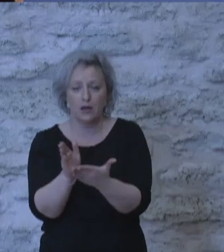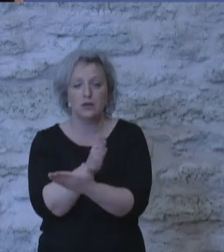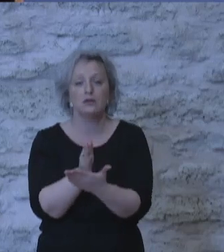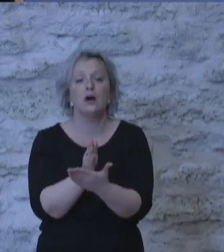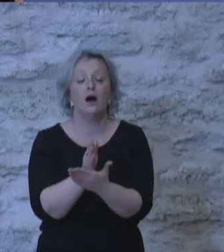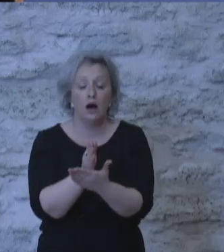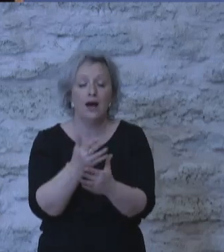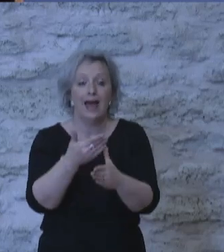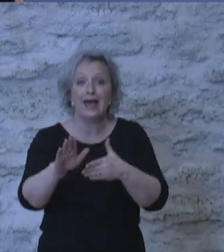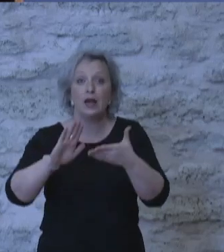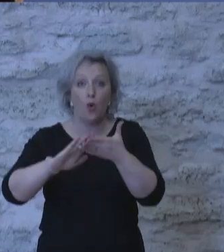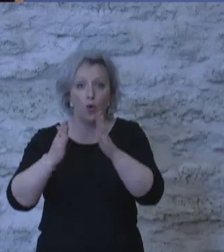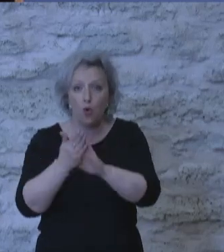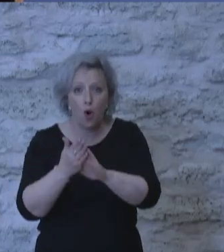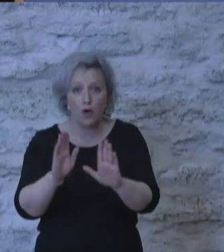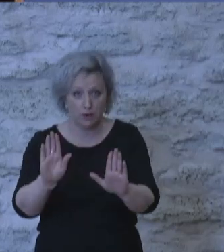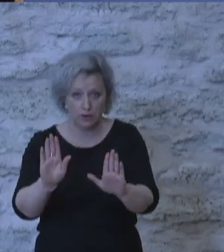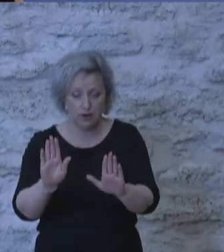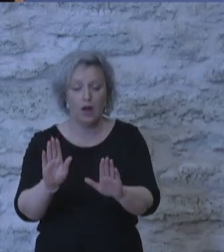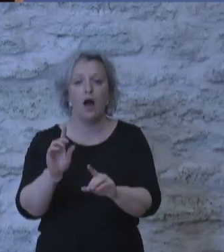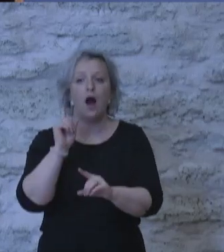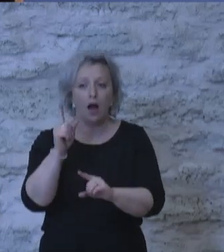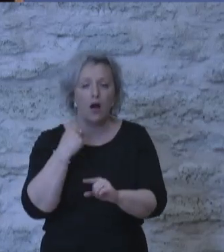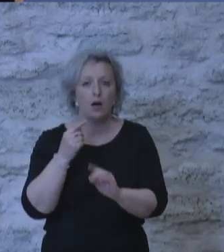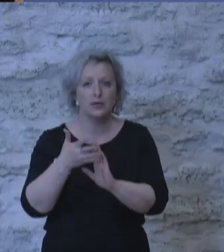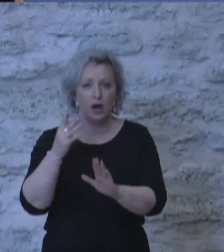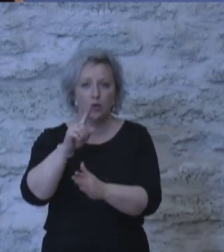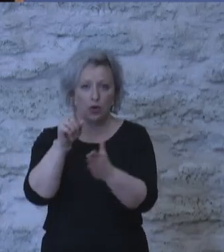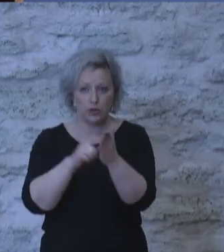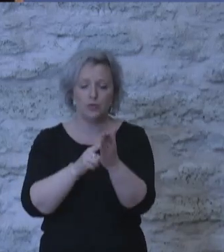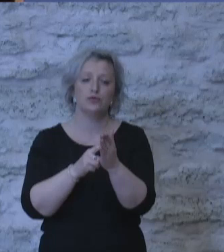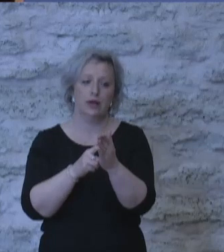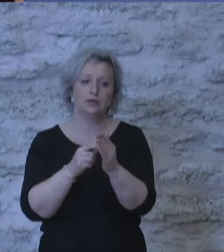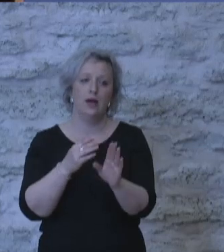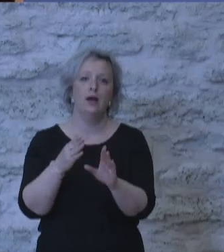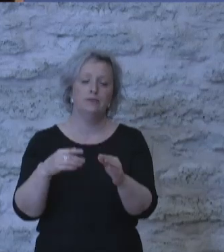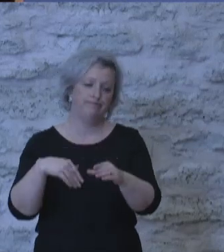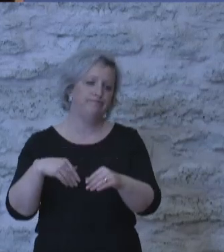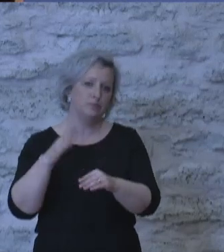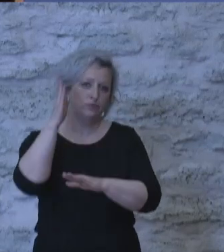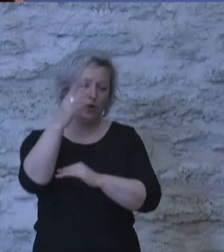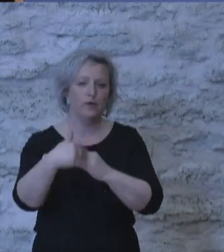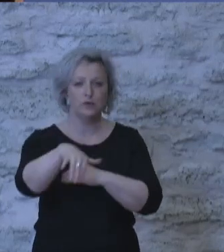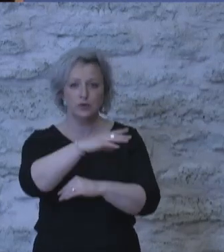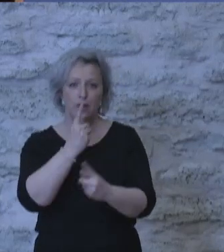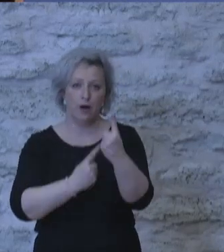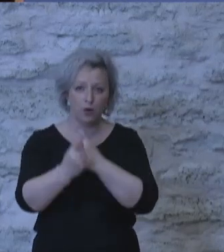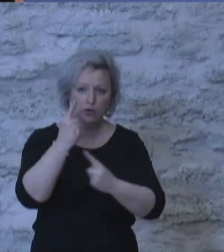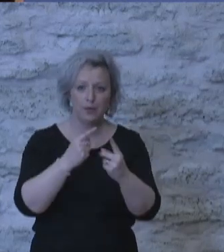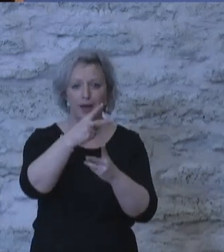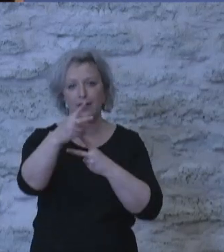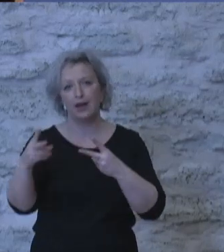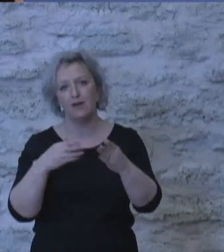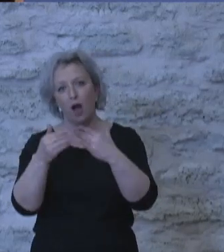veelkord ma ütlen eri olukorras, aga saan su küsimusest aru, käime selle üle, see eeldab, mul natuke on inimestega ja erinevate